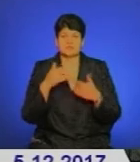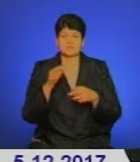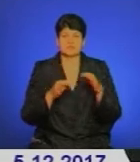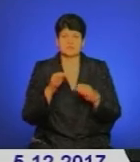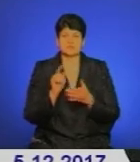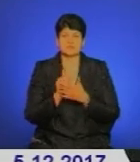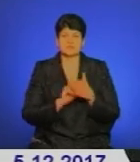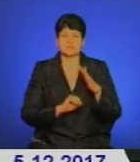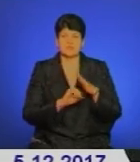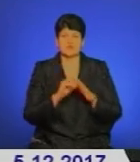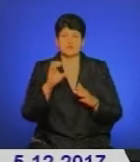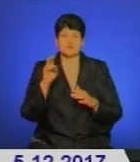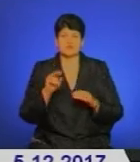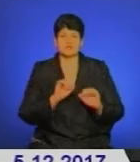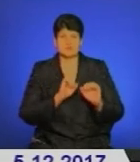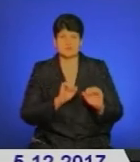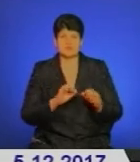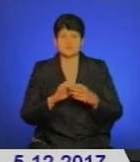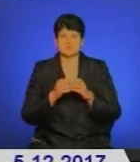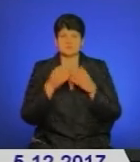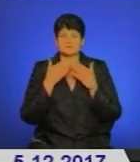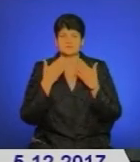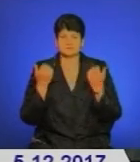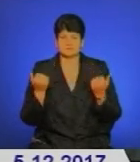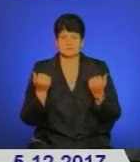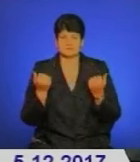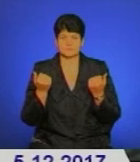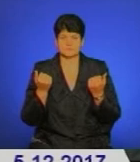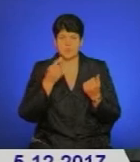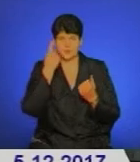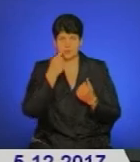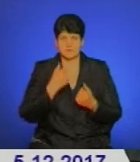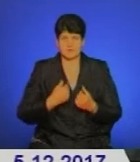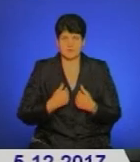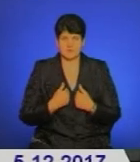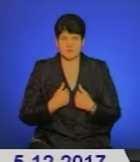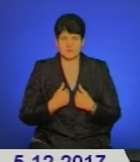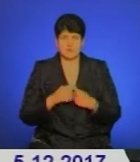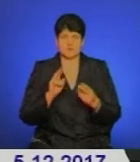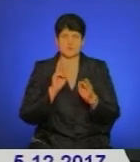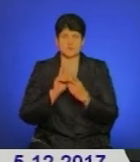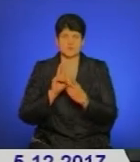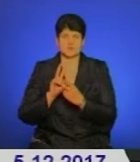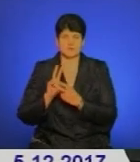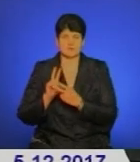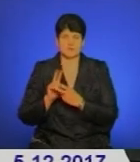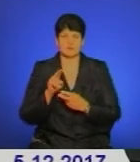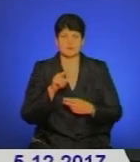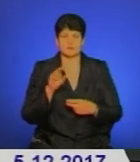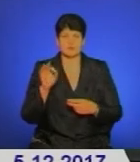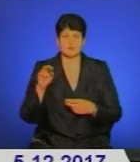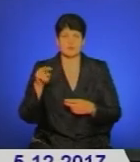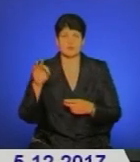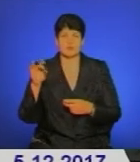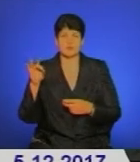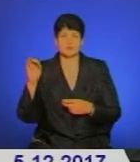фонду і соцзахисту. Проте безрезультатно. Особисто я зустрічався з Петром Олексійовичем Порошенком